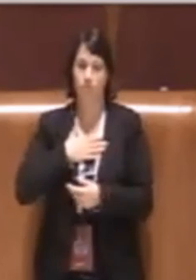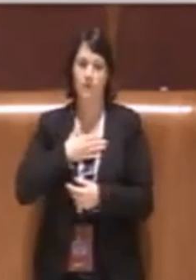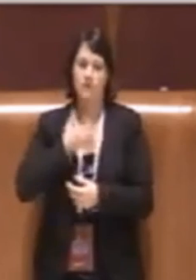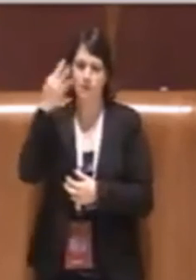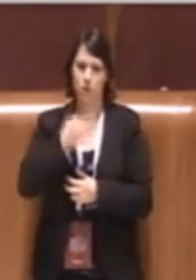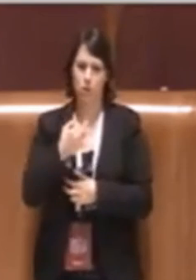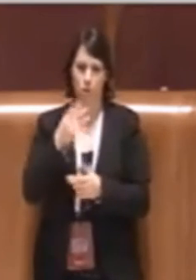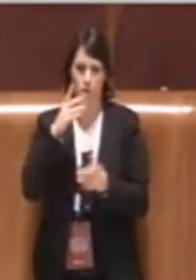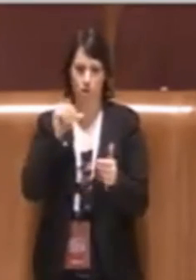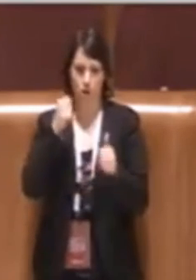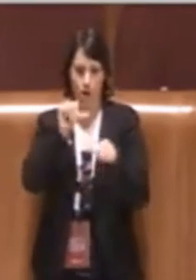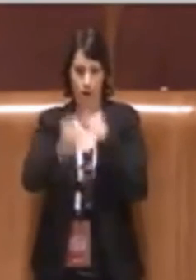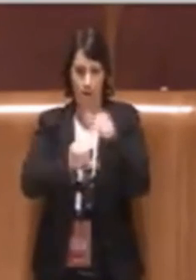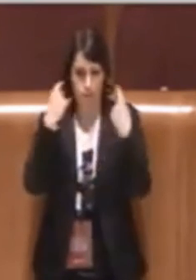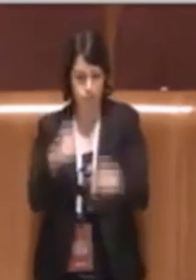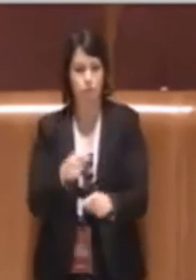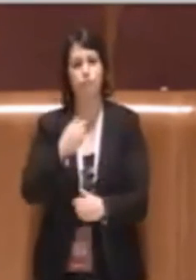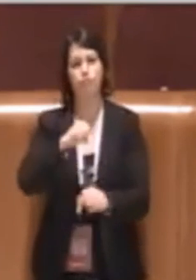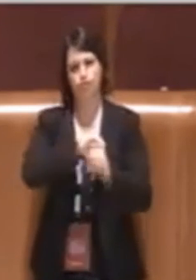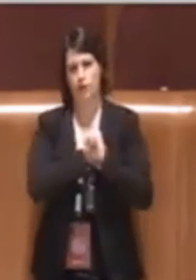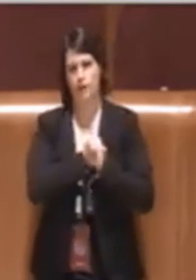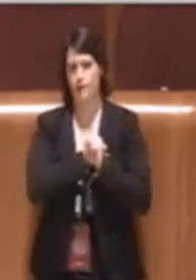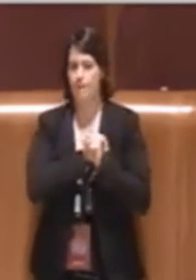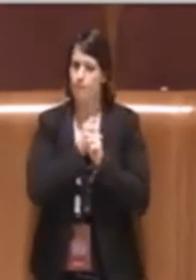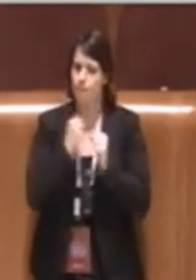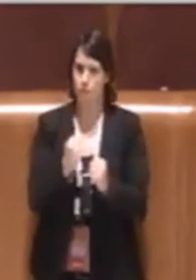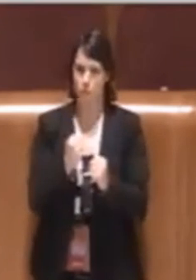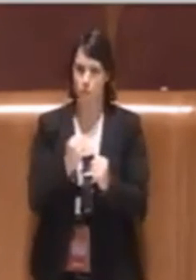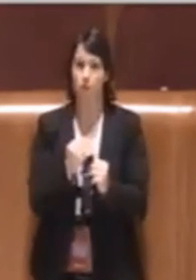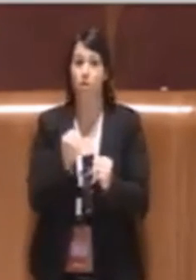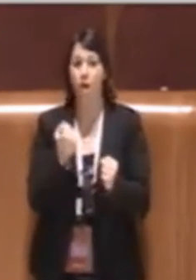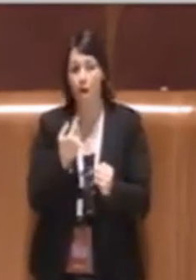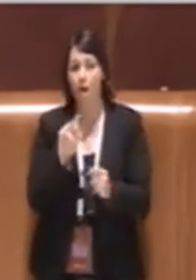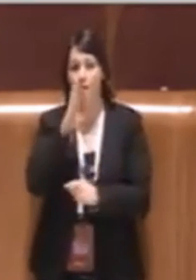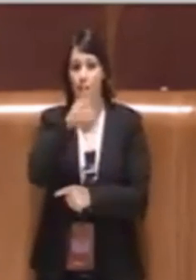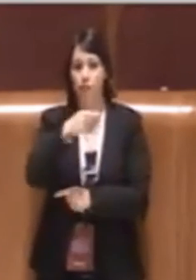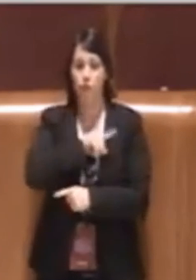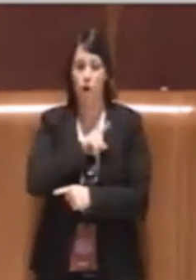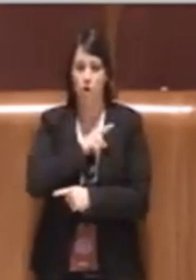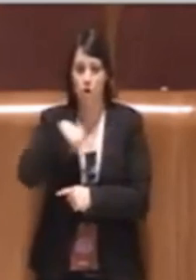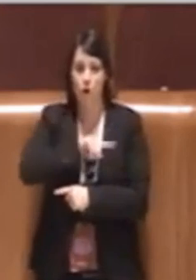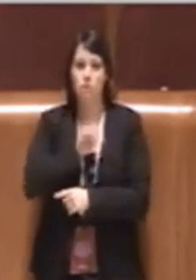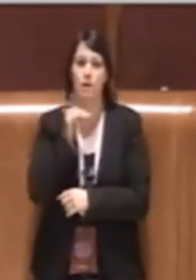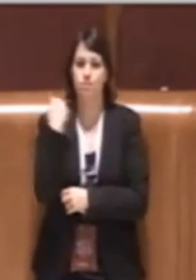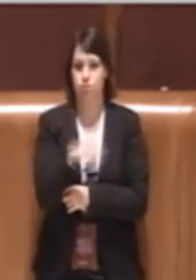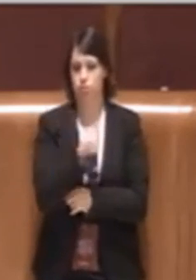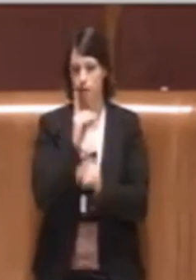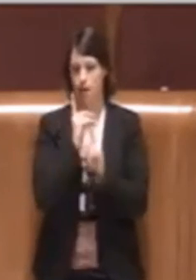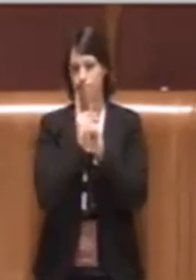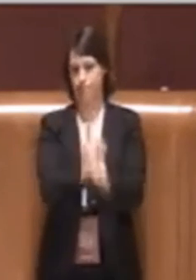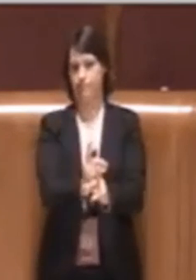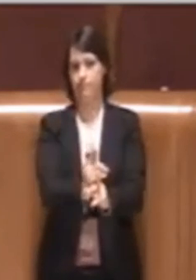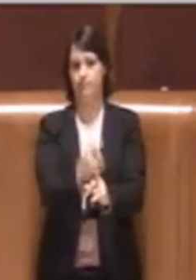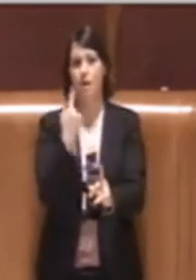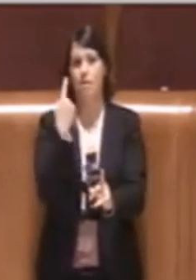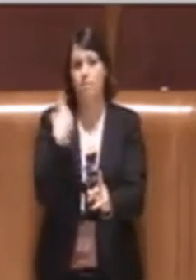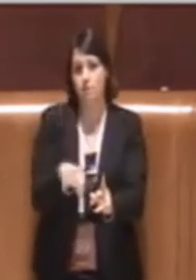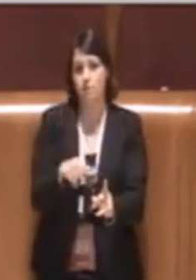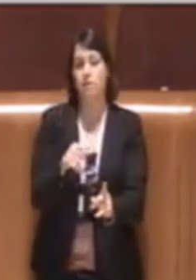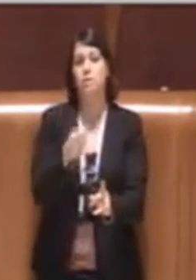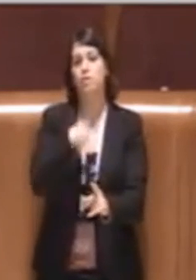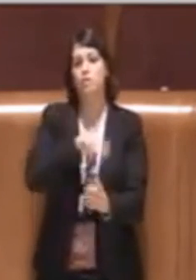paradigma e infatti sta già andando e andrà sempre in questa direzione per questo ovviamente voteremo favorevolmente